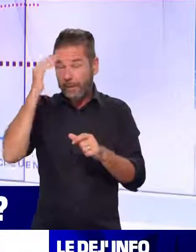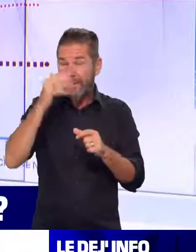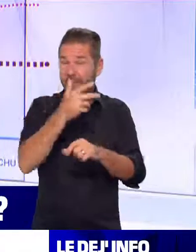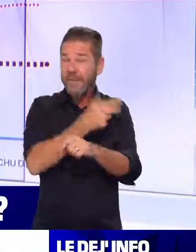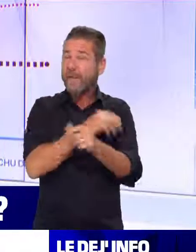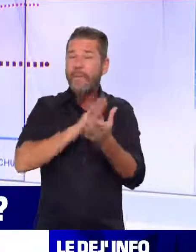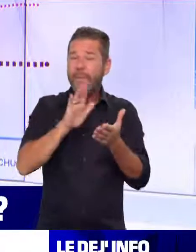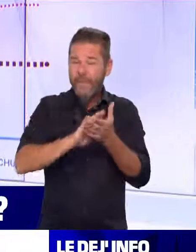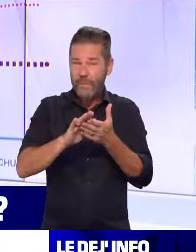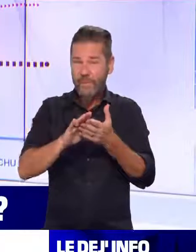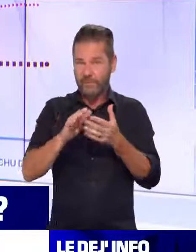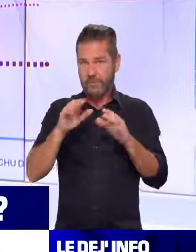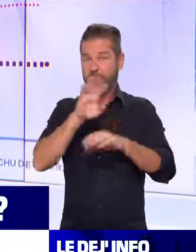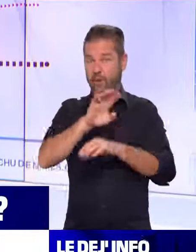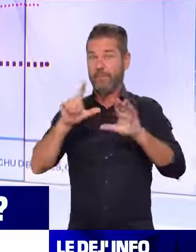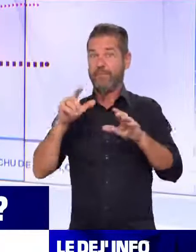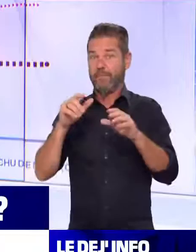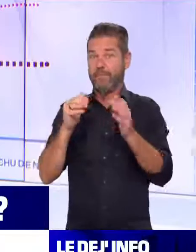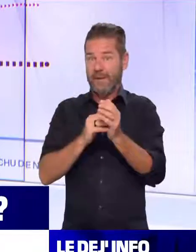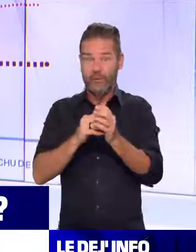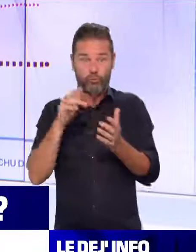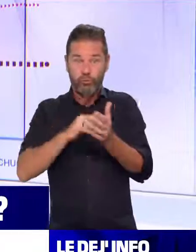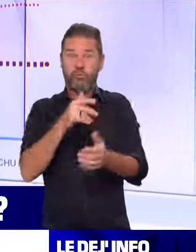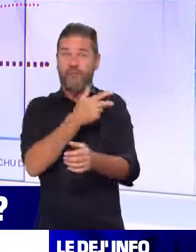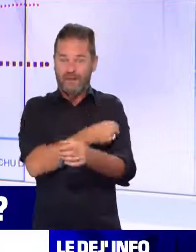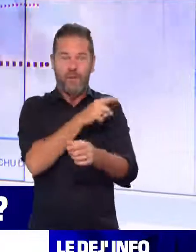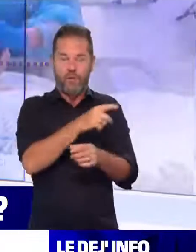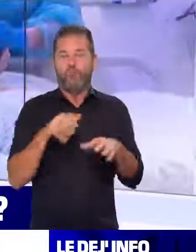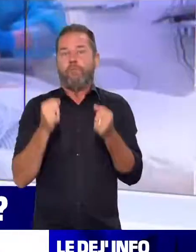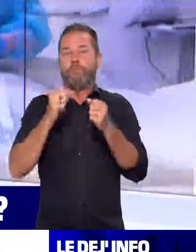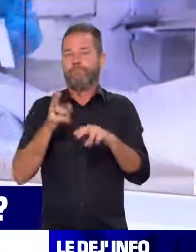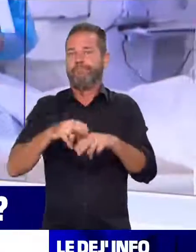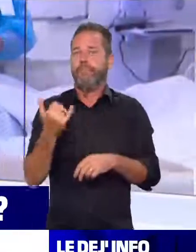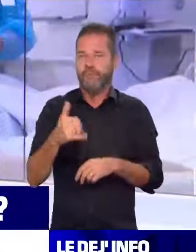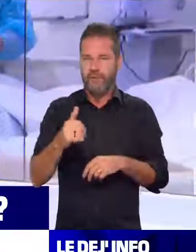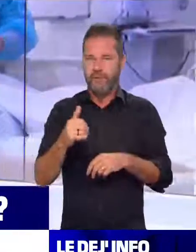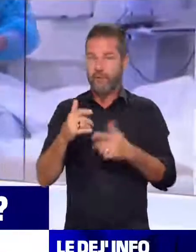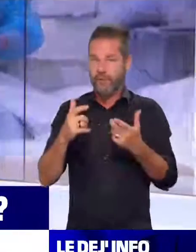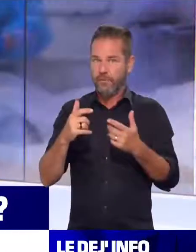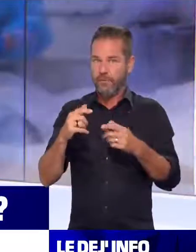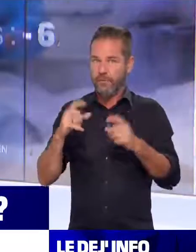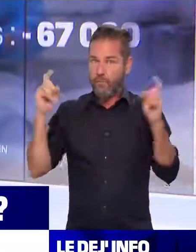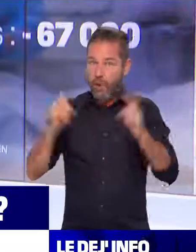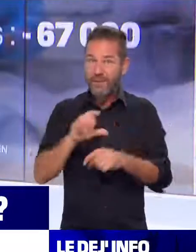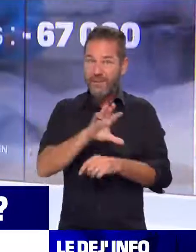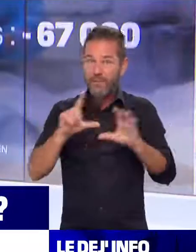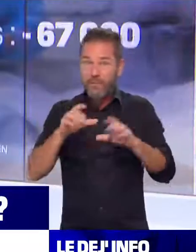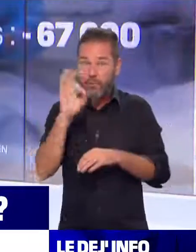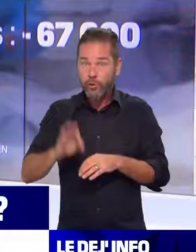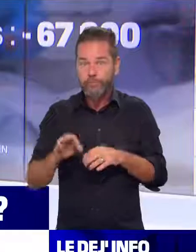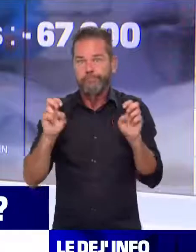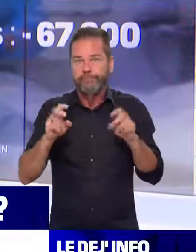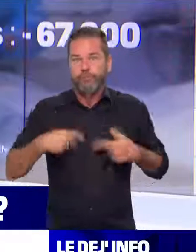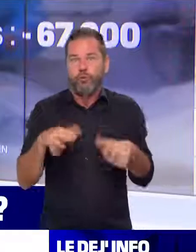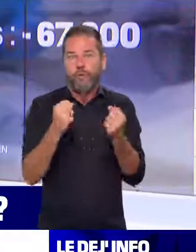donc décédées grâce à la vaccination, moins 57%. Et l'étude va même un peu plus loin puisqu'elle se projette jusqu'à la fin de